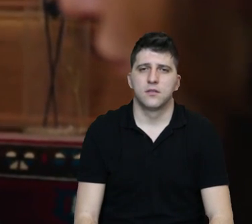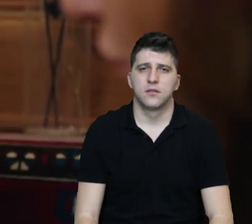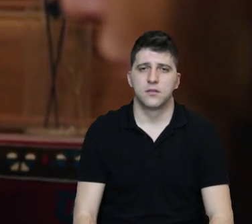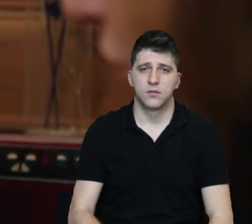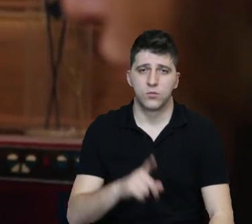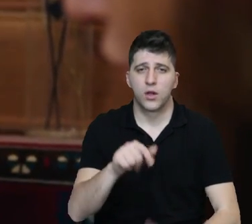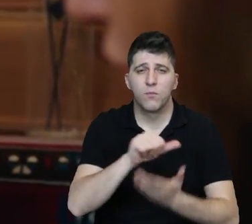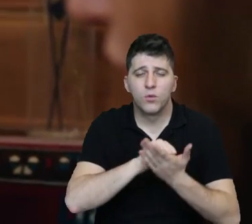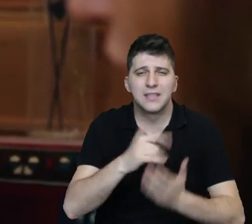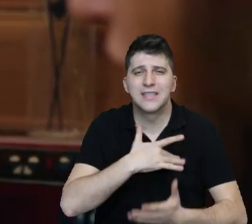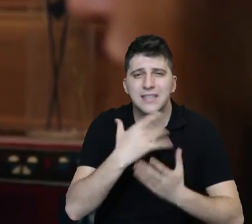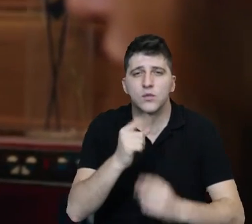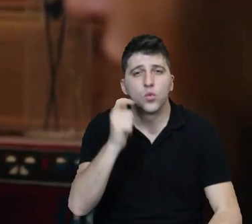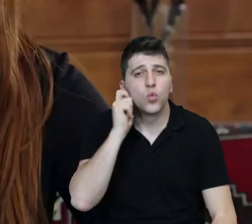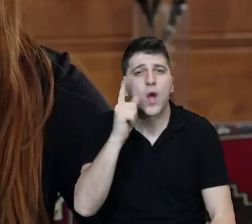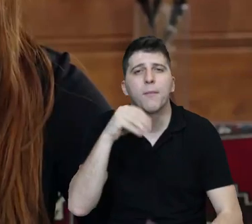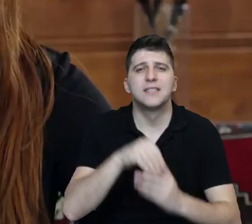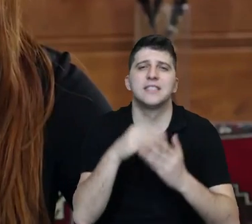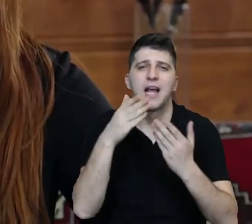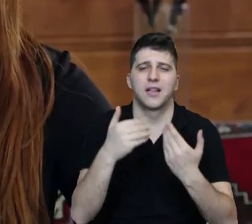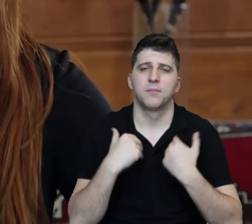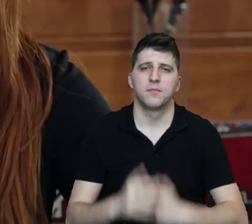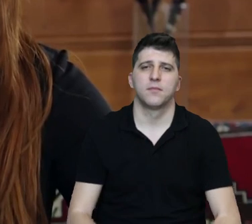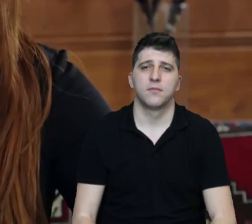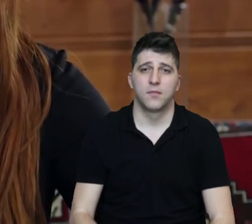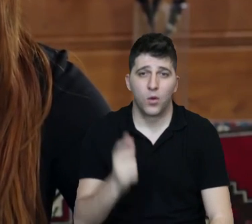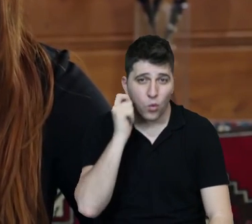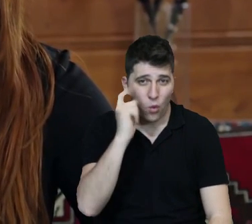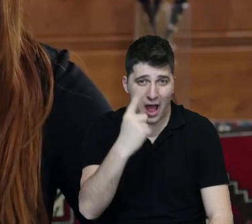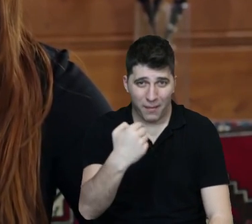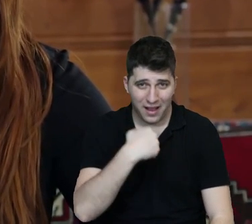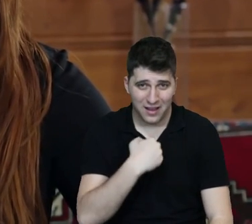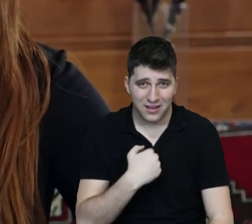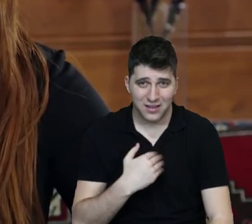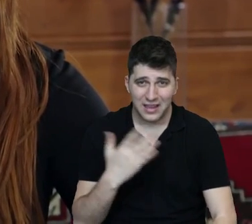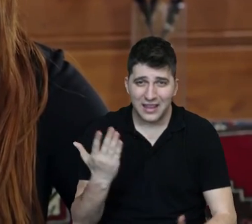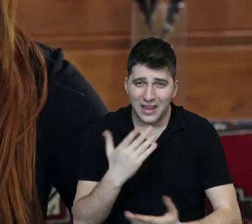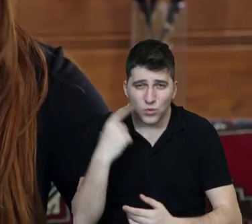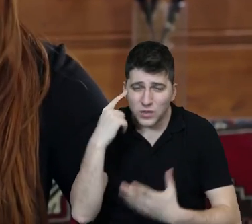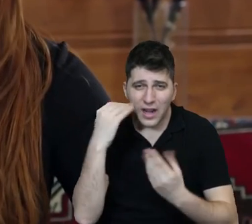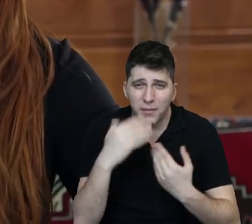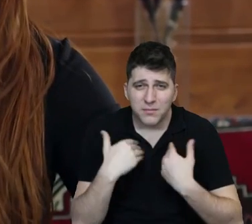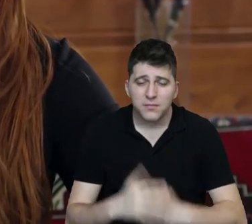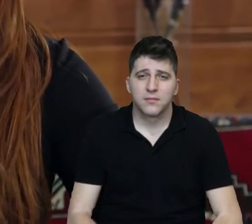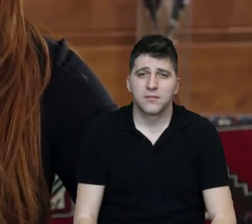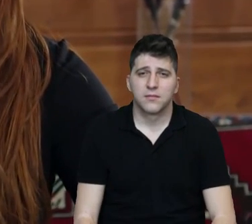Buraya tüm iyi niyetimle seni uyarmaya geldim. Uyarmak? İyi niyetinle.